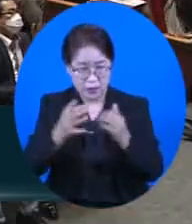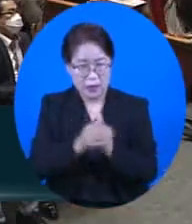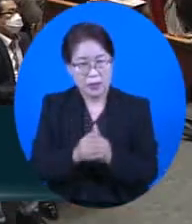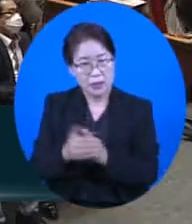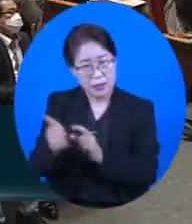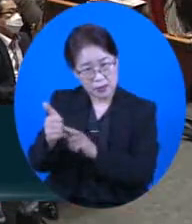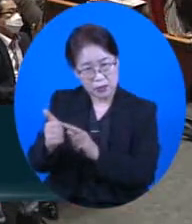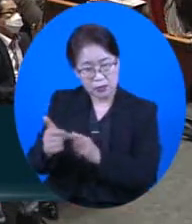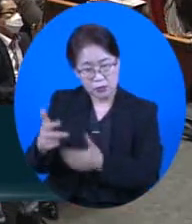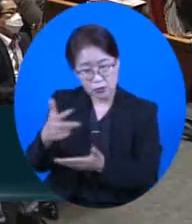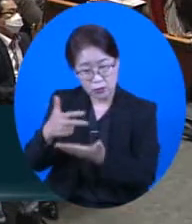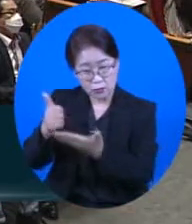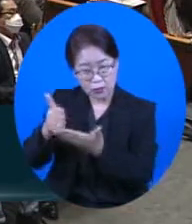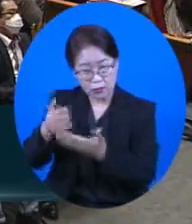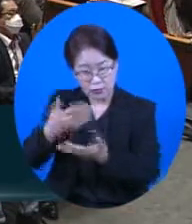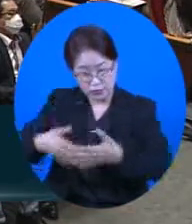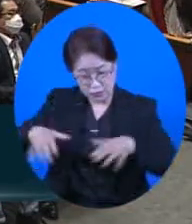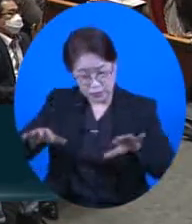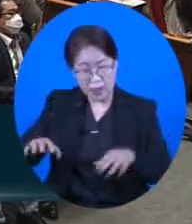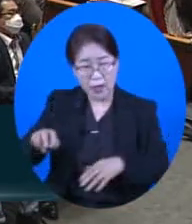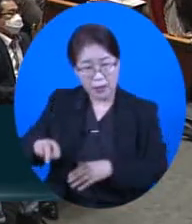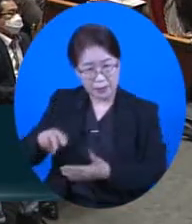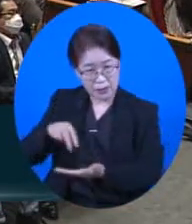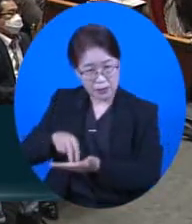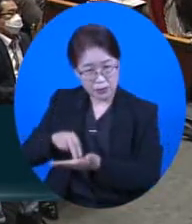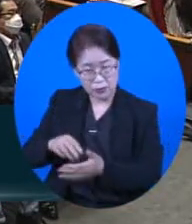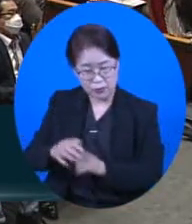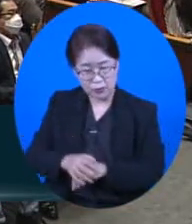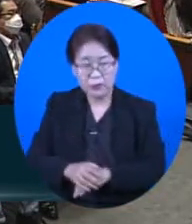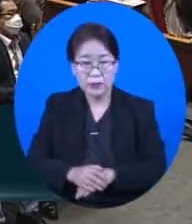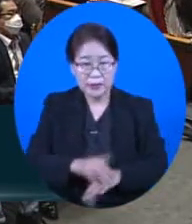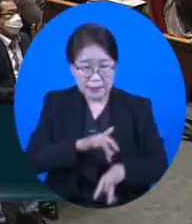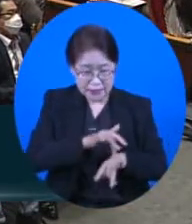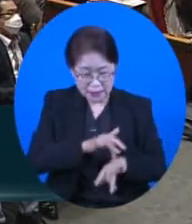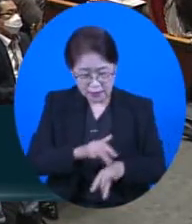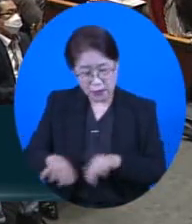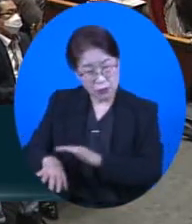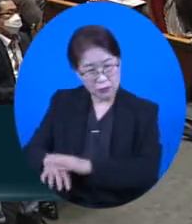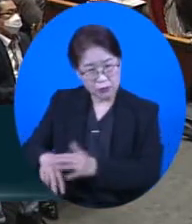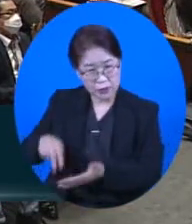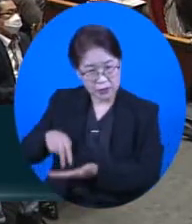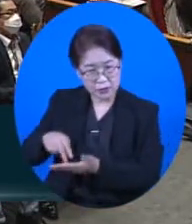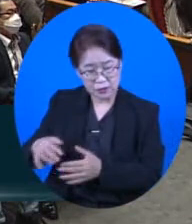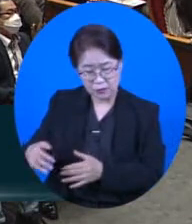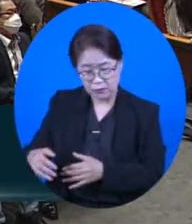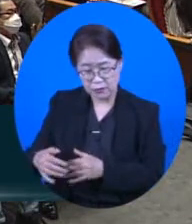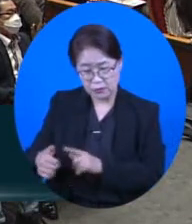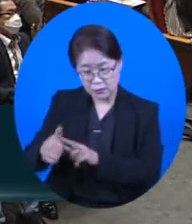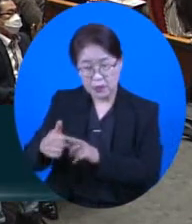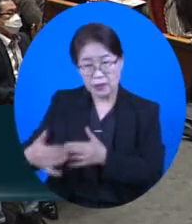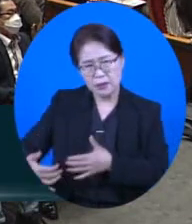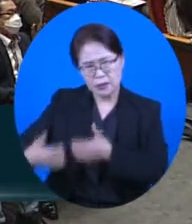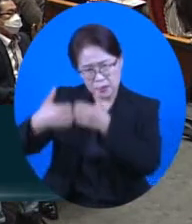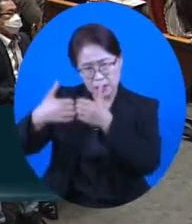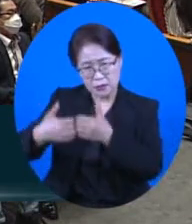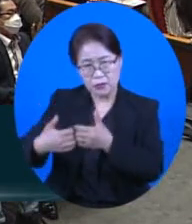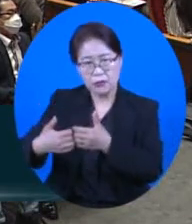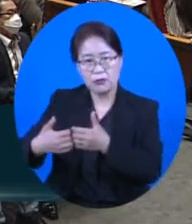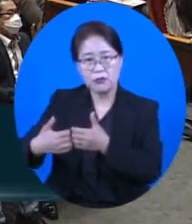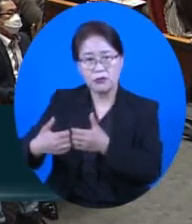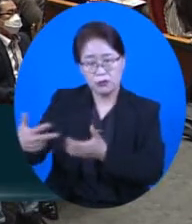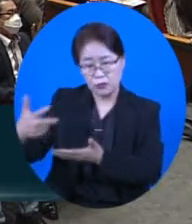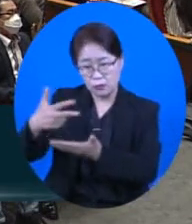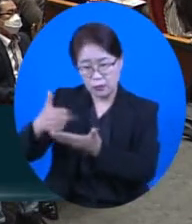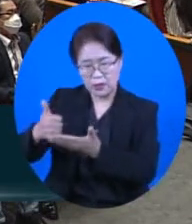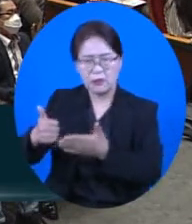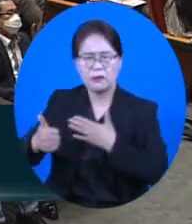여호수아는 여호와의 천사 앞에 섰고 사탄은 그의 오른쪽에 서서 그를 대적하는 것을 여호와께서